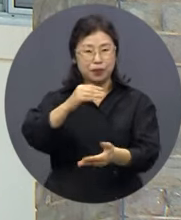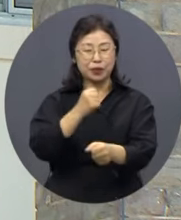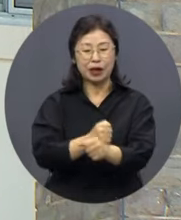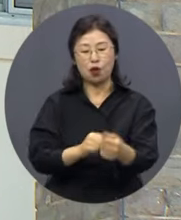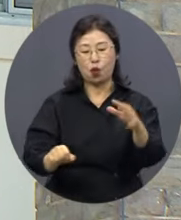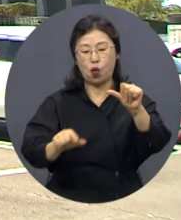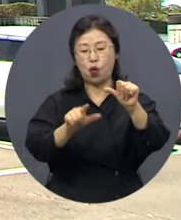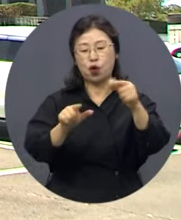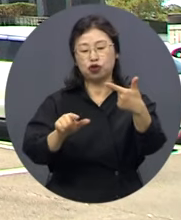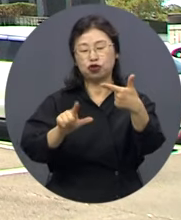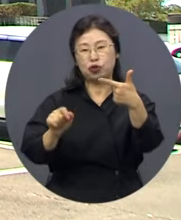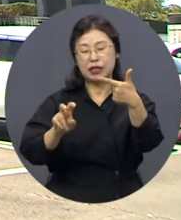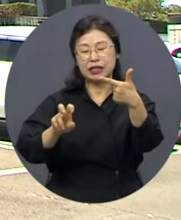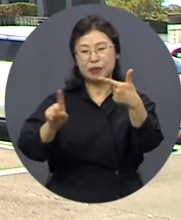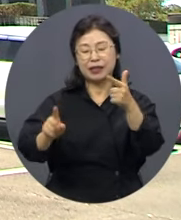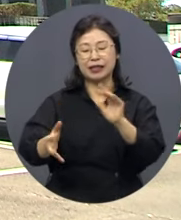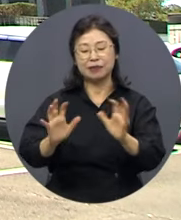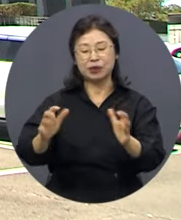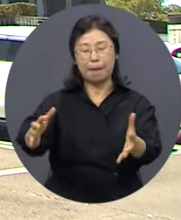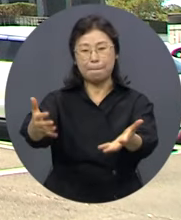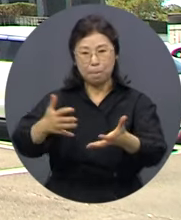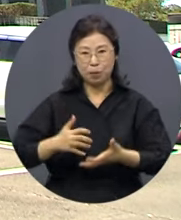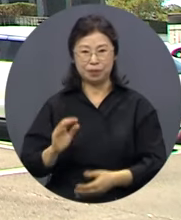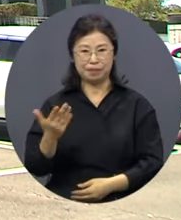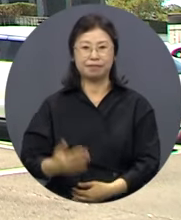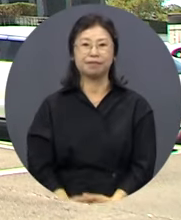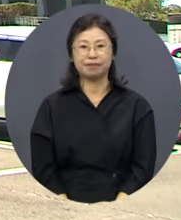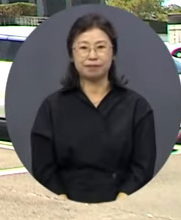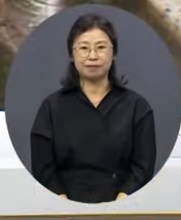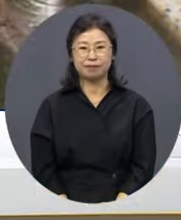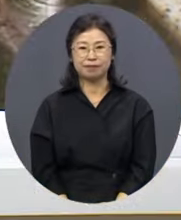다음 달 21일까지 의견을 수렴합니다